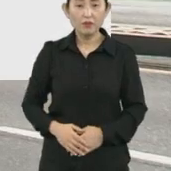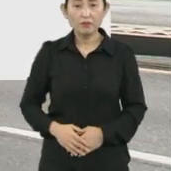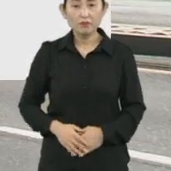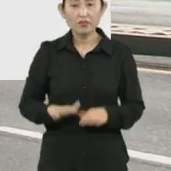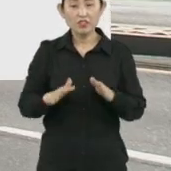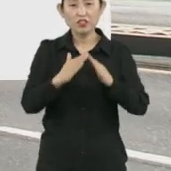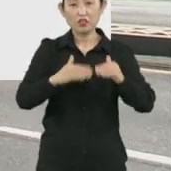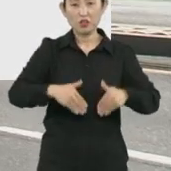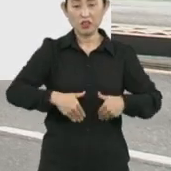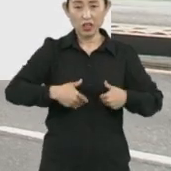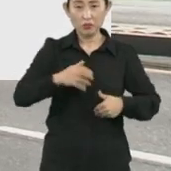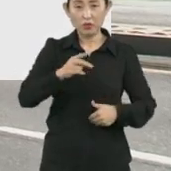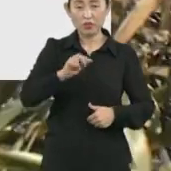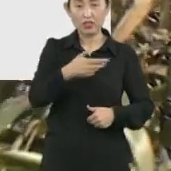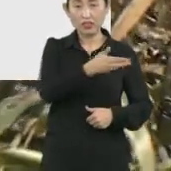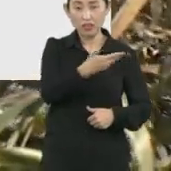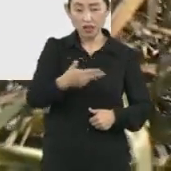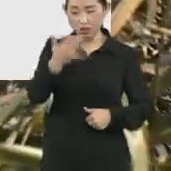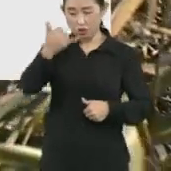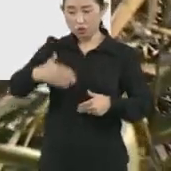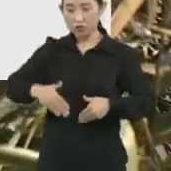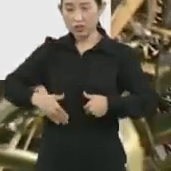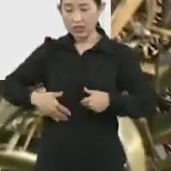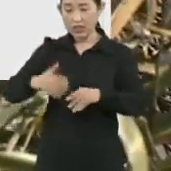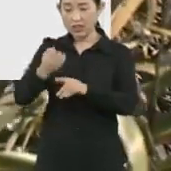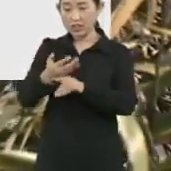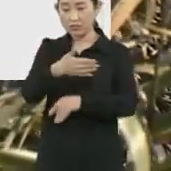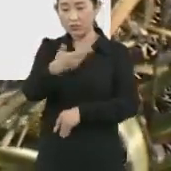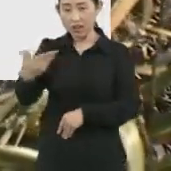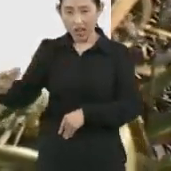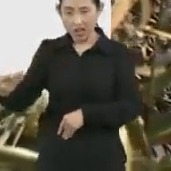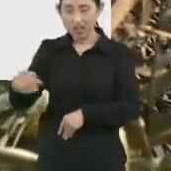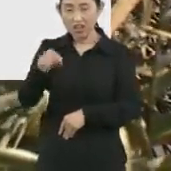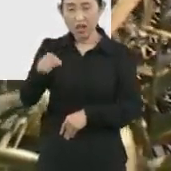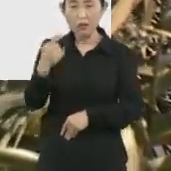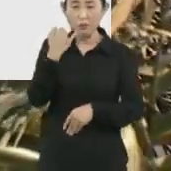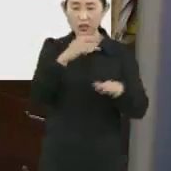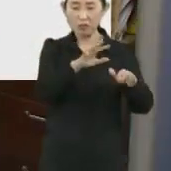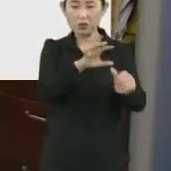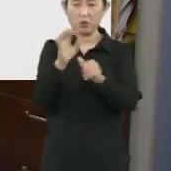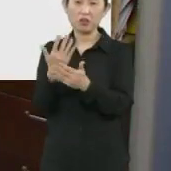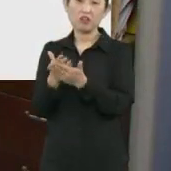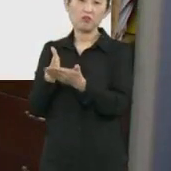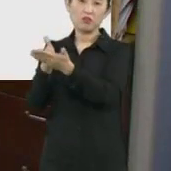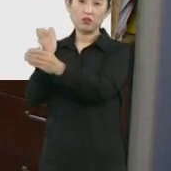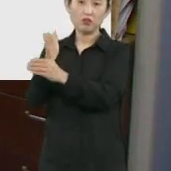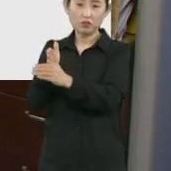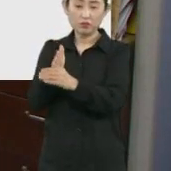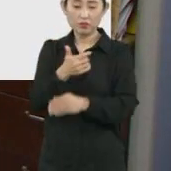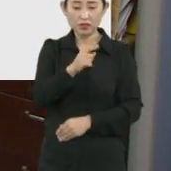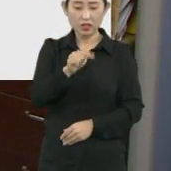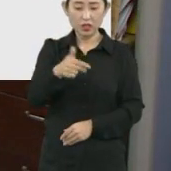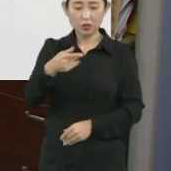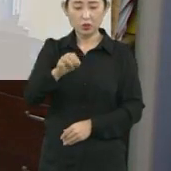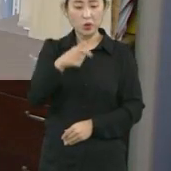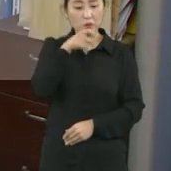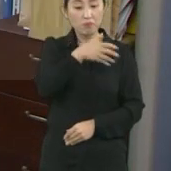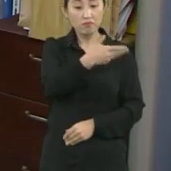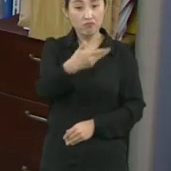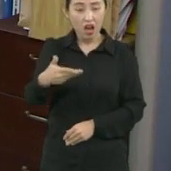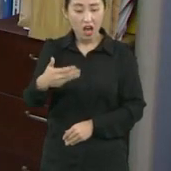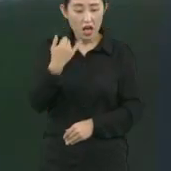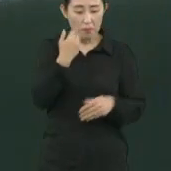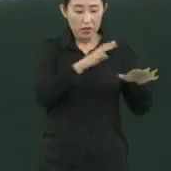현재 전남은 영산강, 충남은 금강의 해수 유통을 요구하고 있습니다. 낙동강의 해수 유통 시범